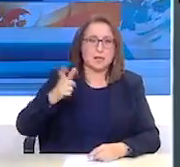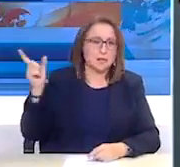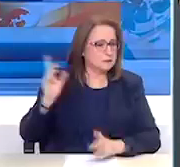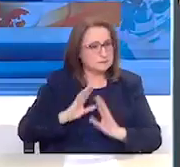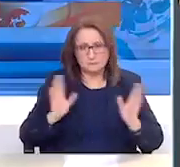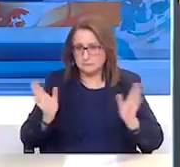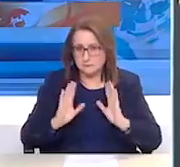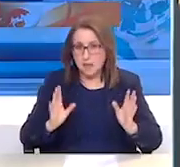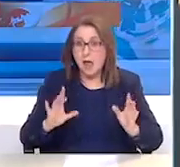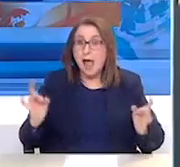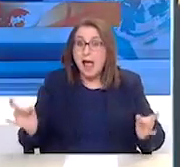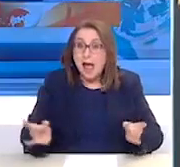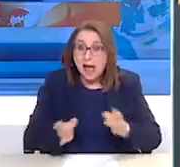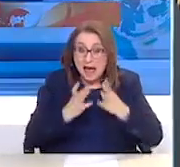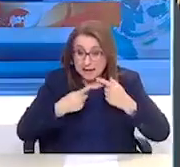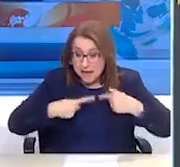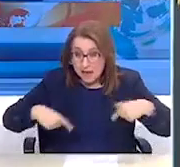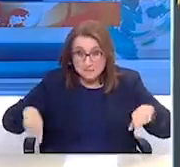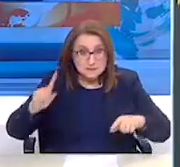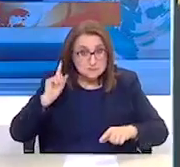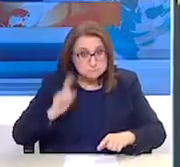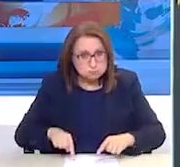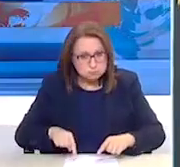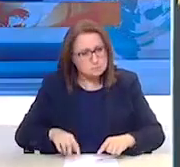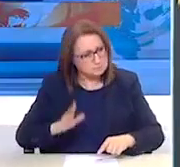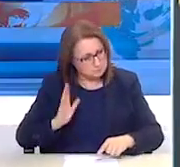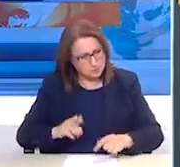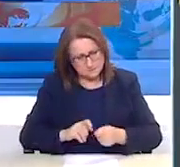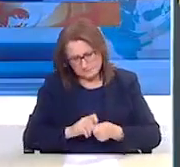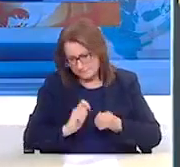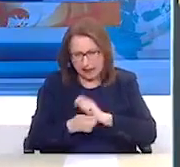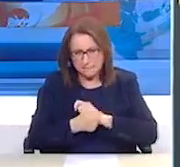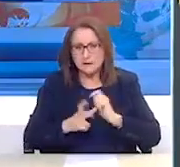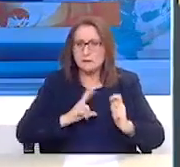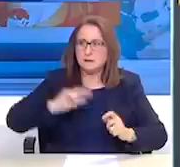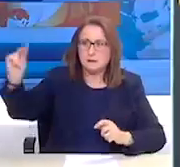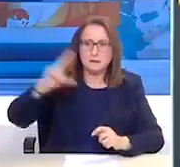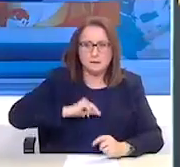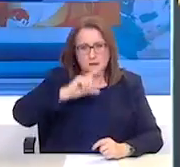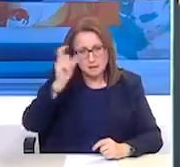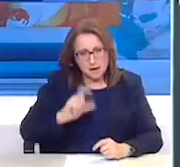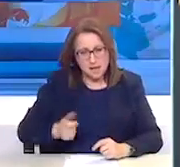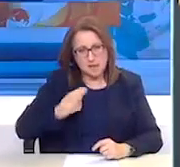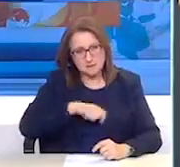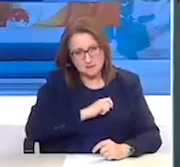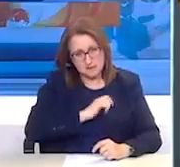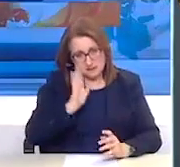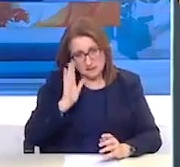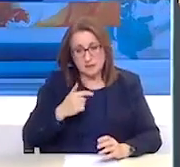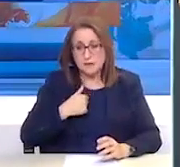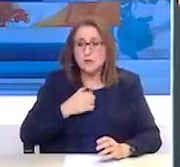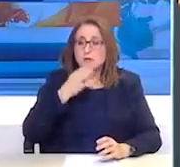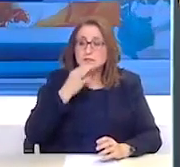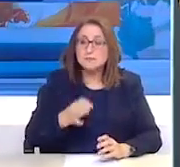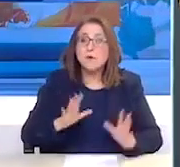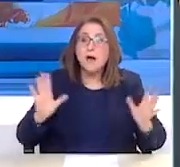γρήγορα και να δούμε τέτοιες εικόνες. Θεωρώ λοιπόν αυτό το σενάριο αυτή τη στιγμή μη υπαρκτό, εάν τηρήσουμε τα μέτρα. Ας δώσω μια